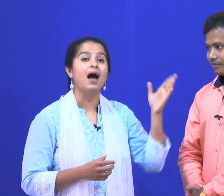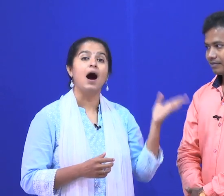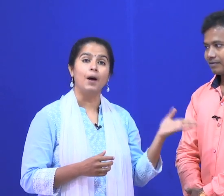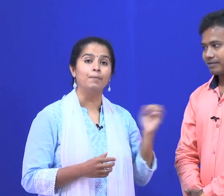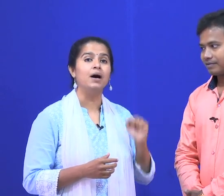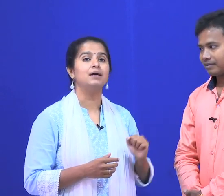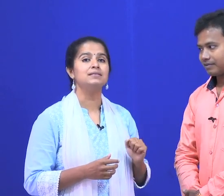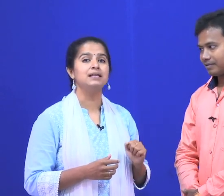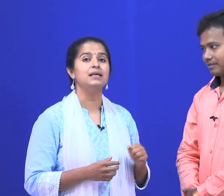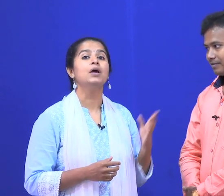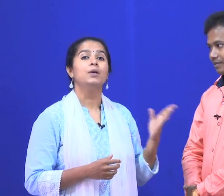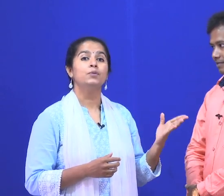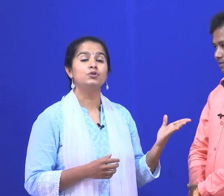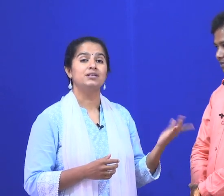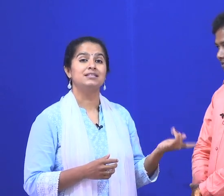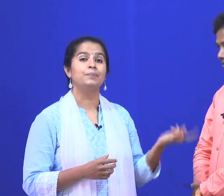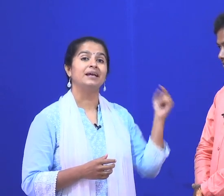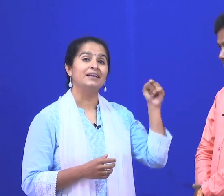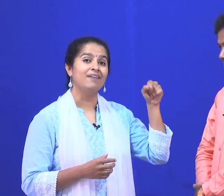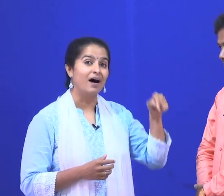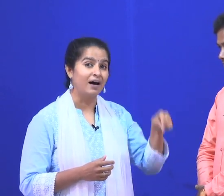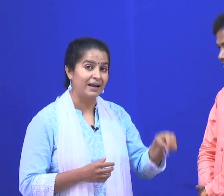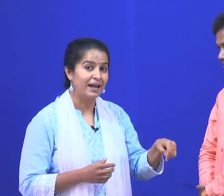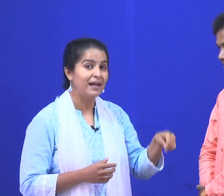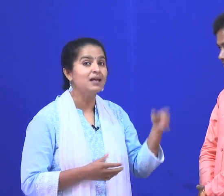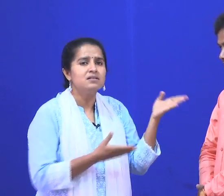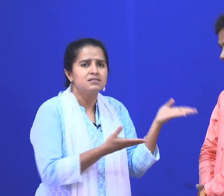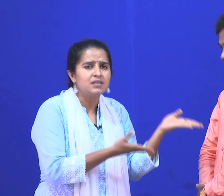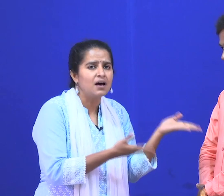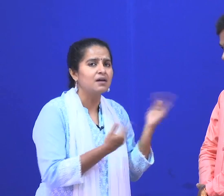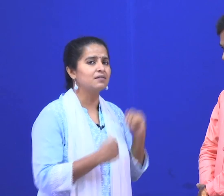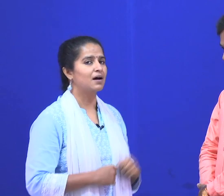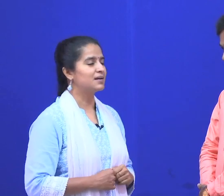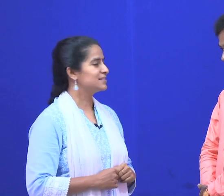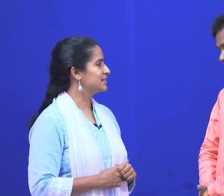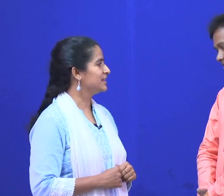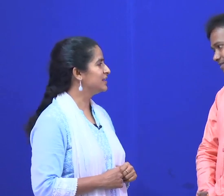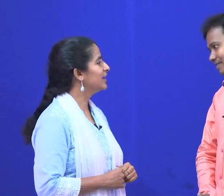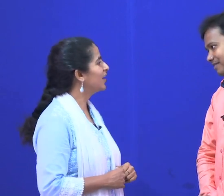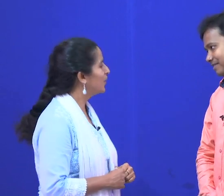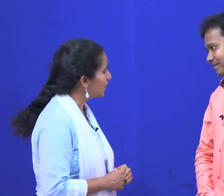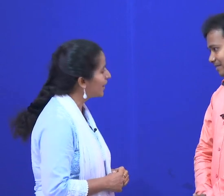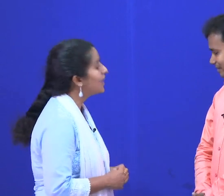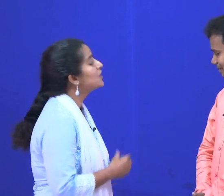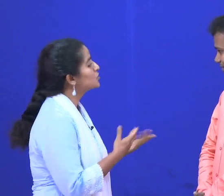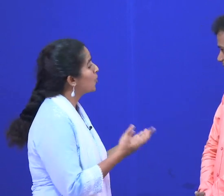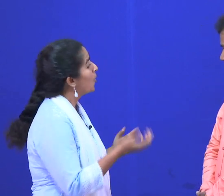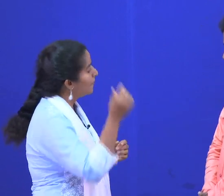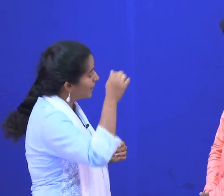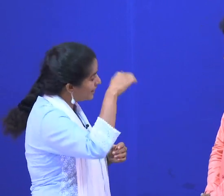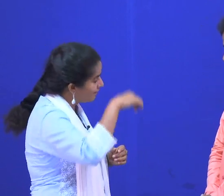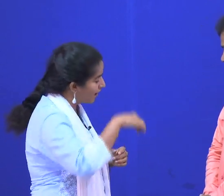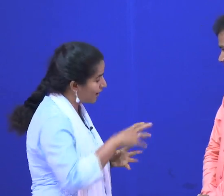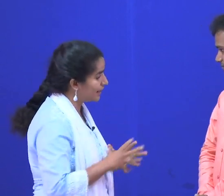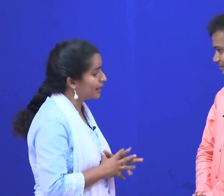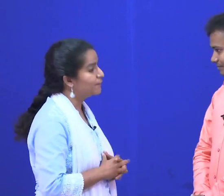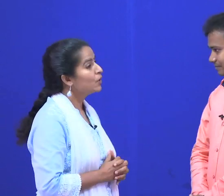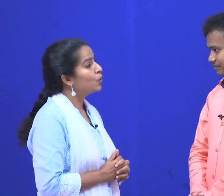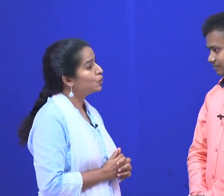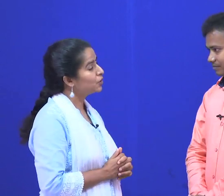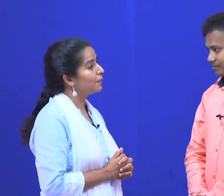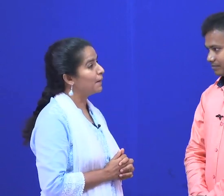parivare amba asti. Piyushasya parivare saha asti. Okay, so